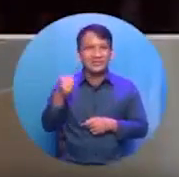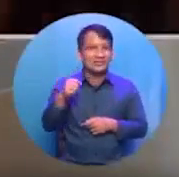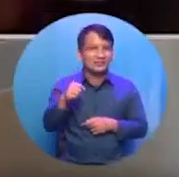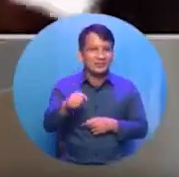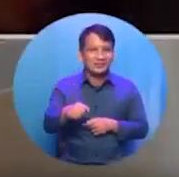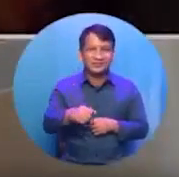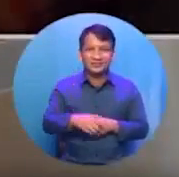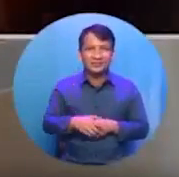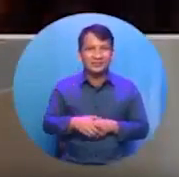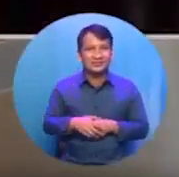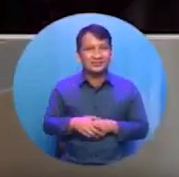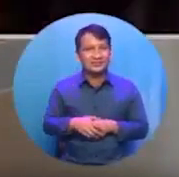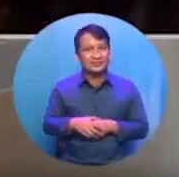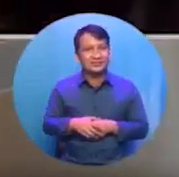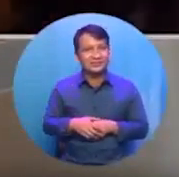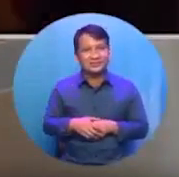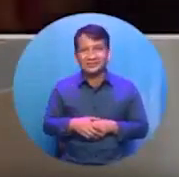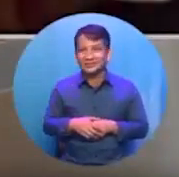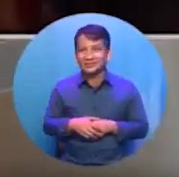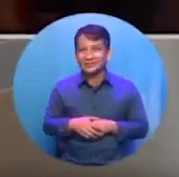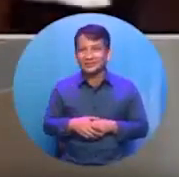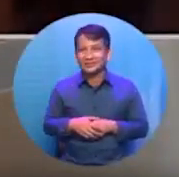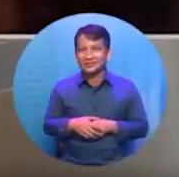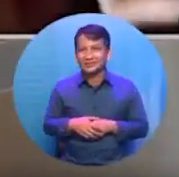in Action.